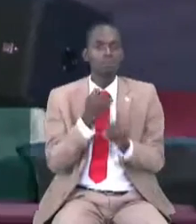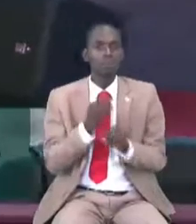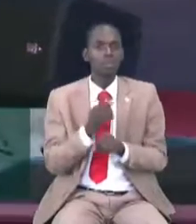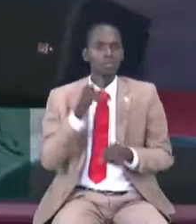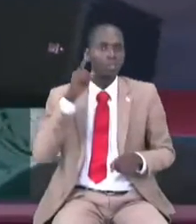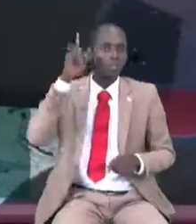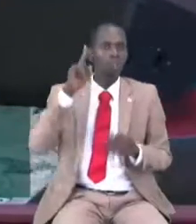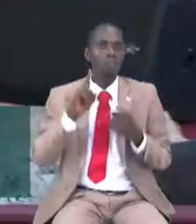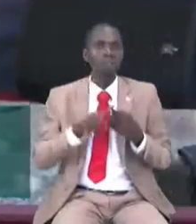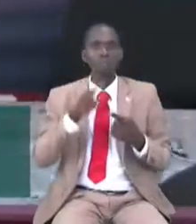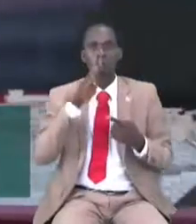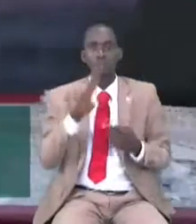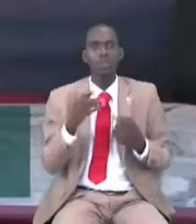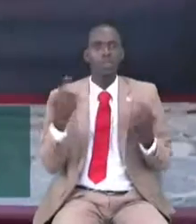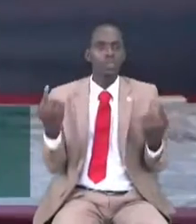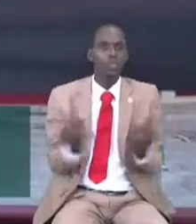nous,